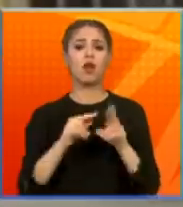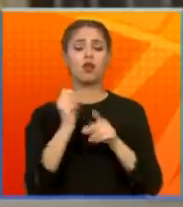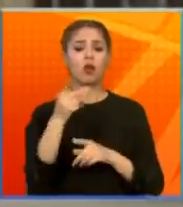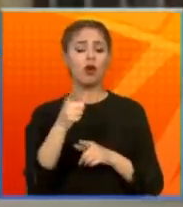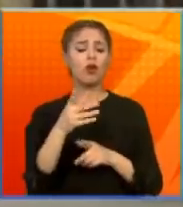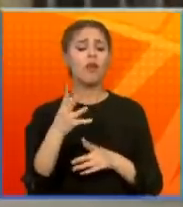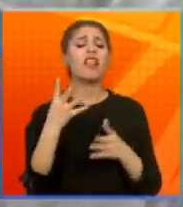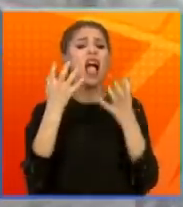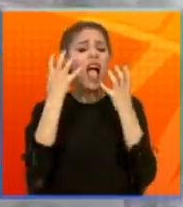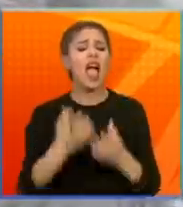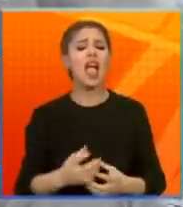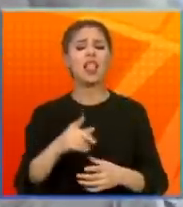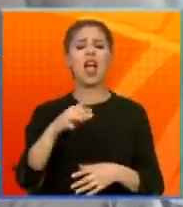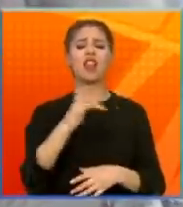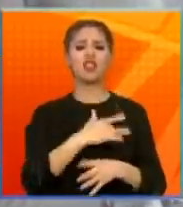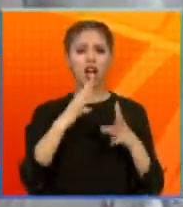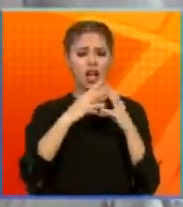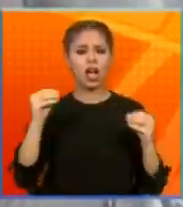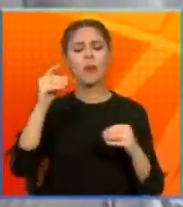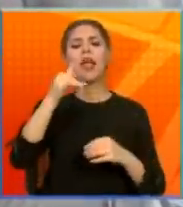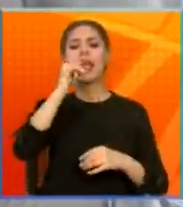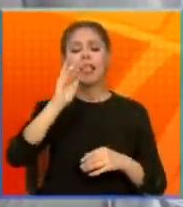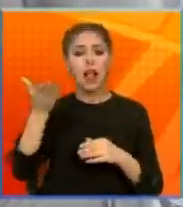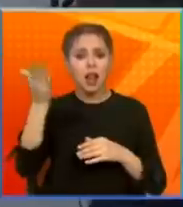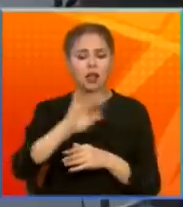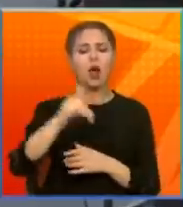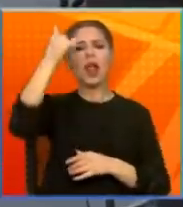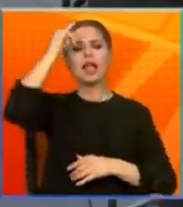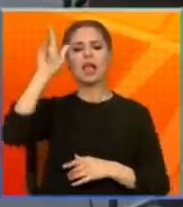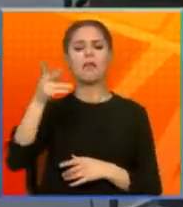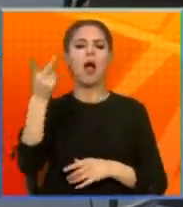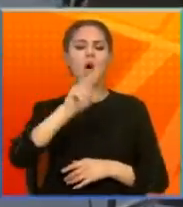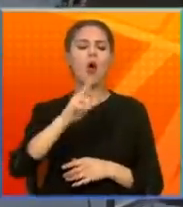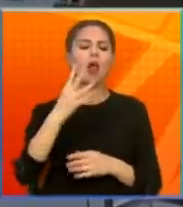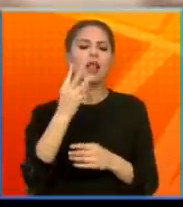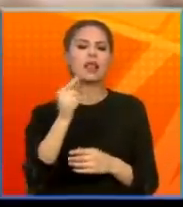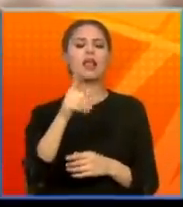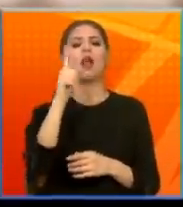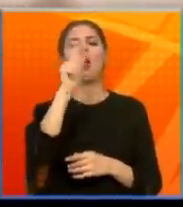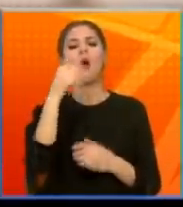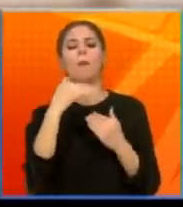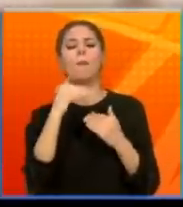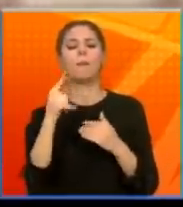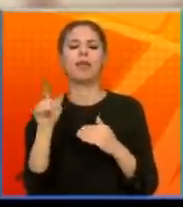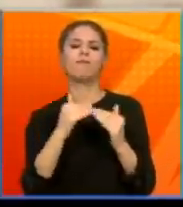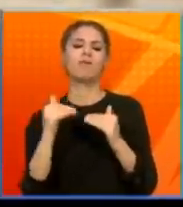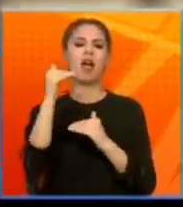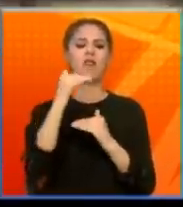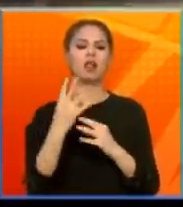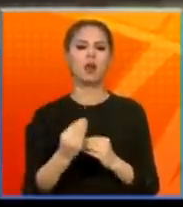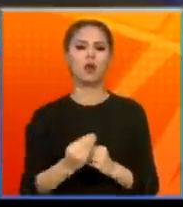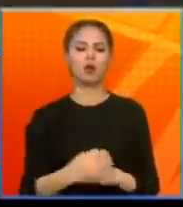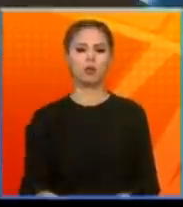Virüsün en çok can kaybına neden olduğu İtalya'nın ardından İspanya'da da ölü sayısı 10 bini geçti.